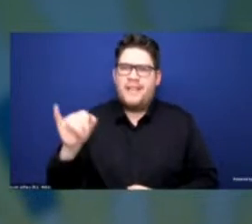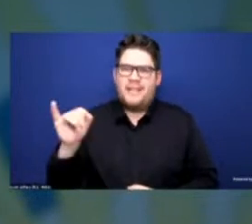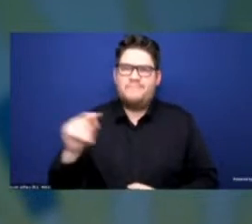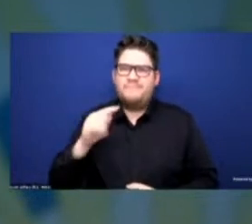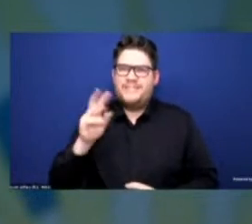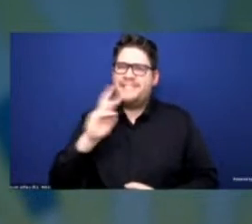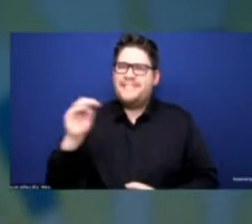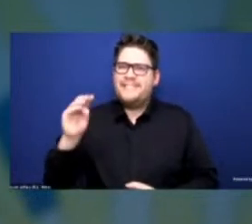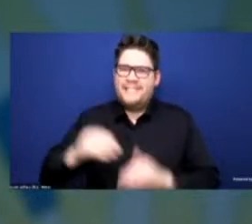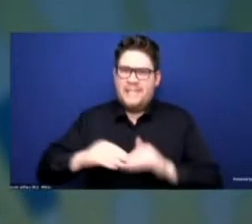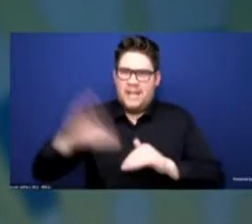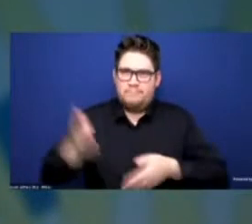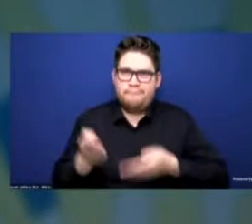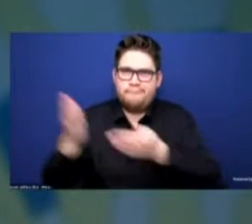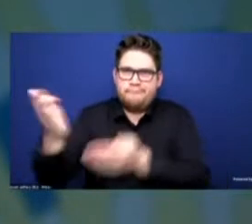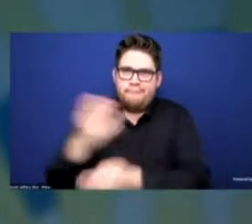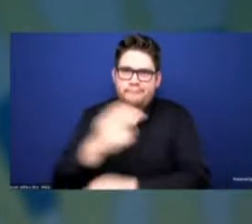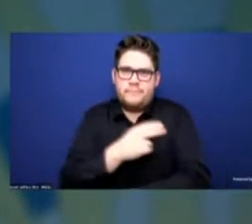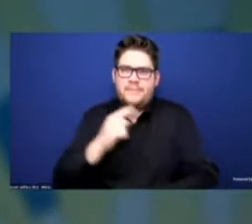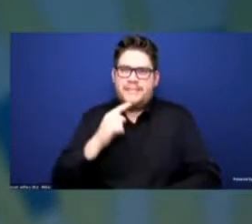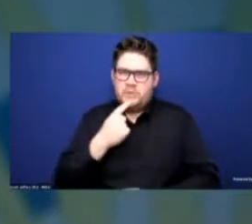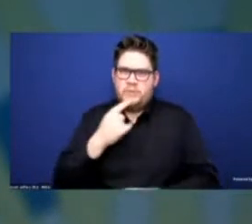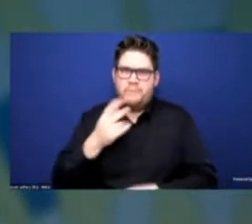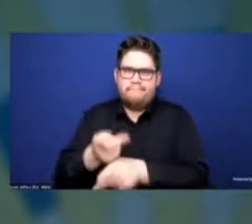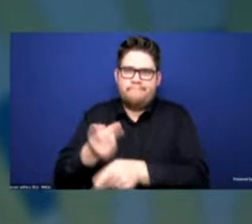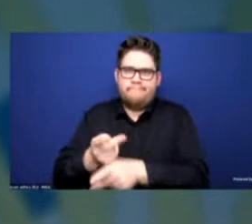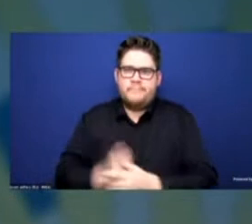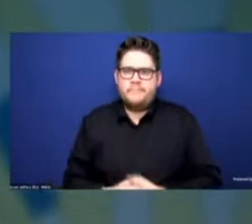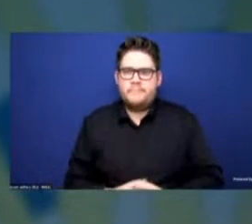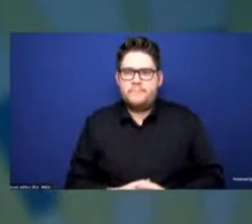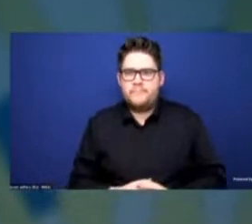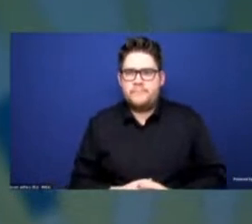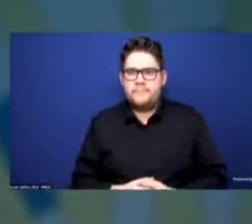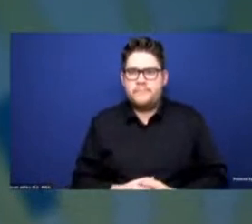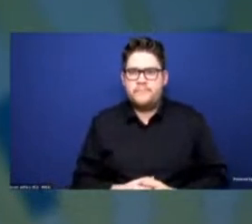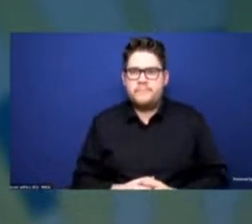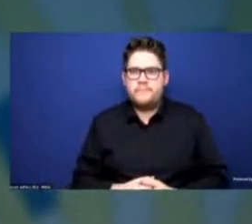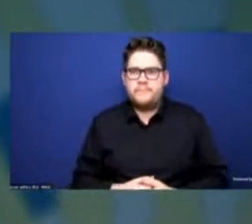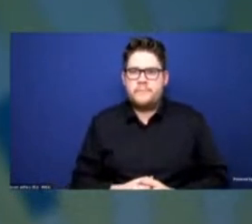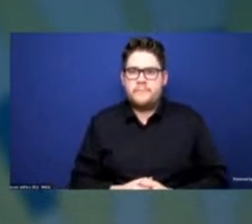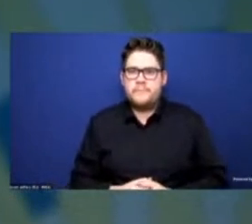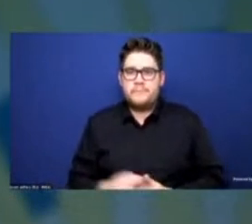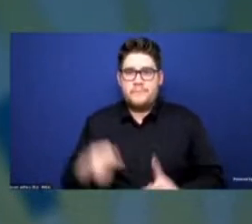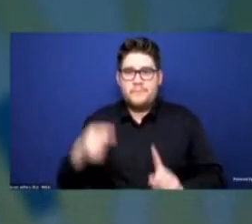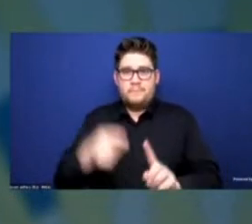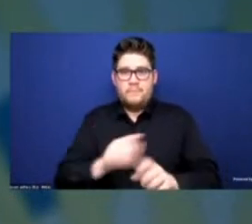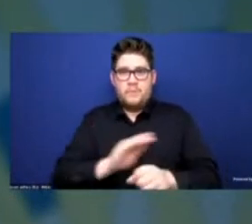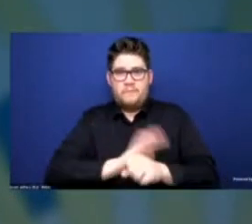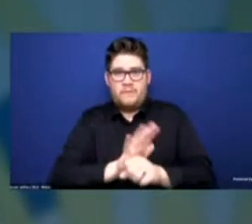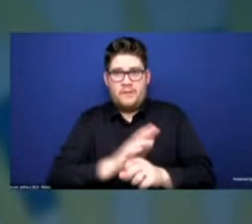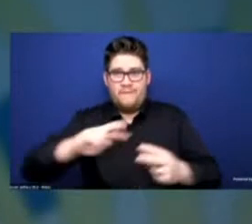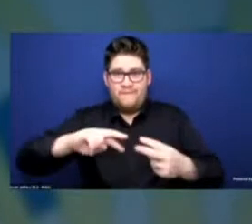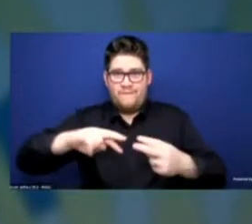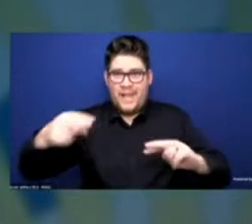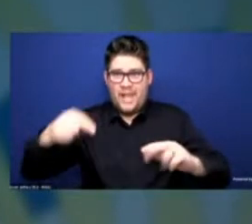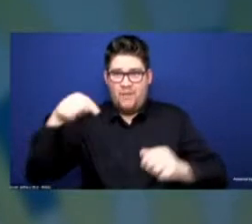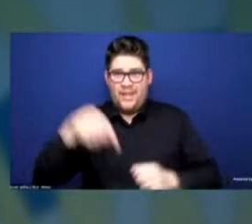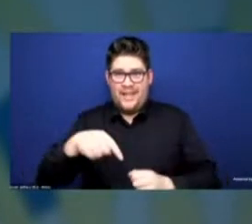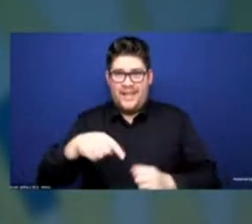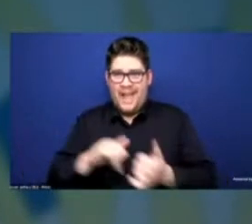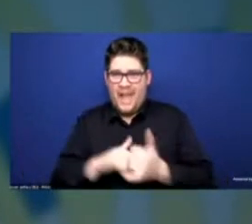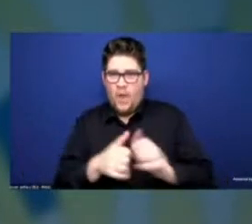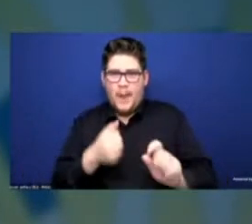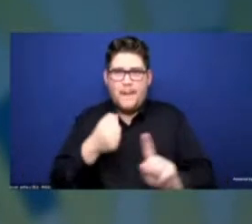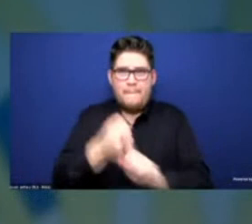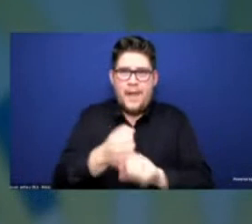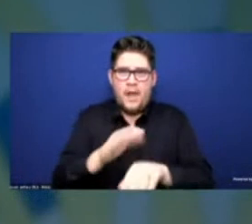龄这个人口这个是我们说的这个基因测序以